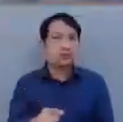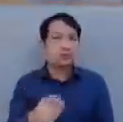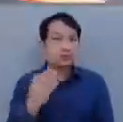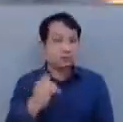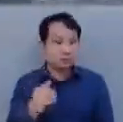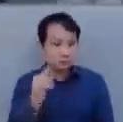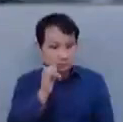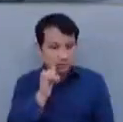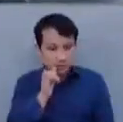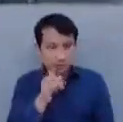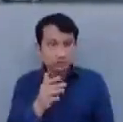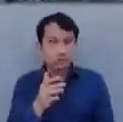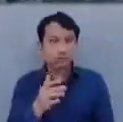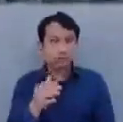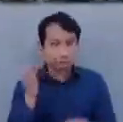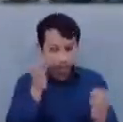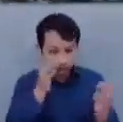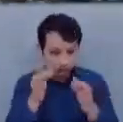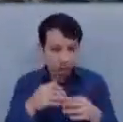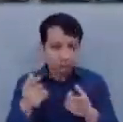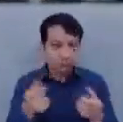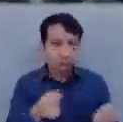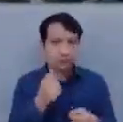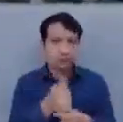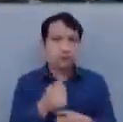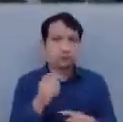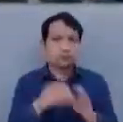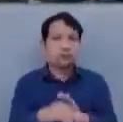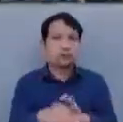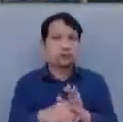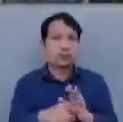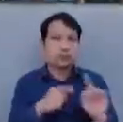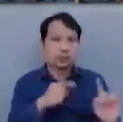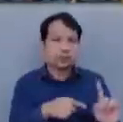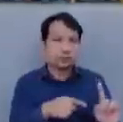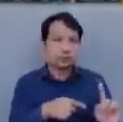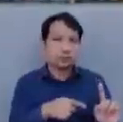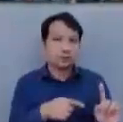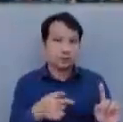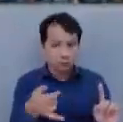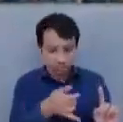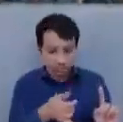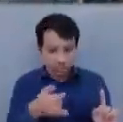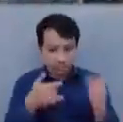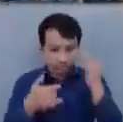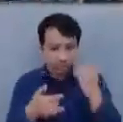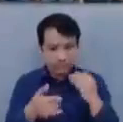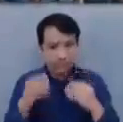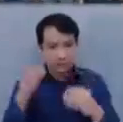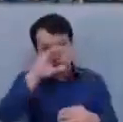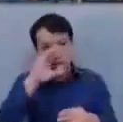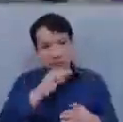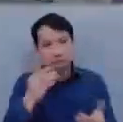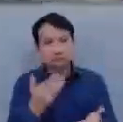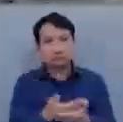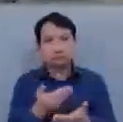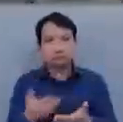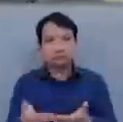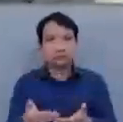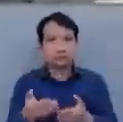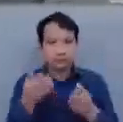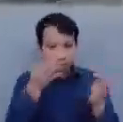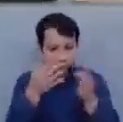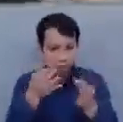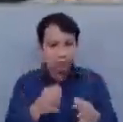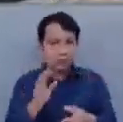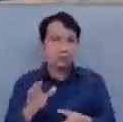alak at iligal na droga na gawin ng krimen. Nabitin din siya sa inuman at naghanap ng pambili ng iligal na droga, kaya hinold